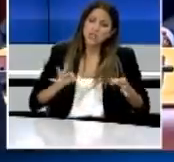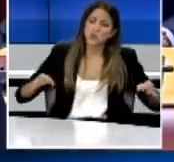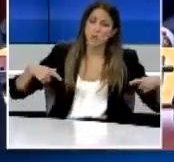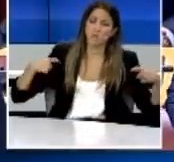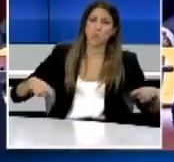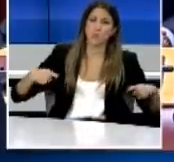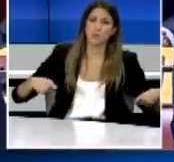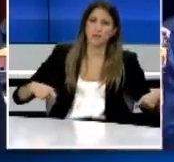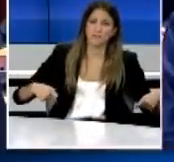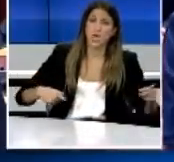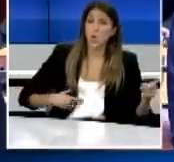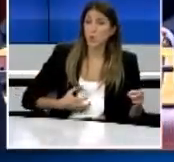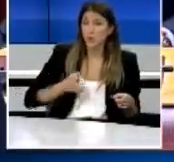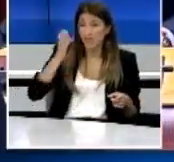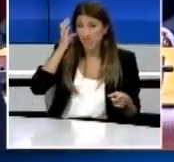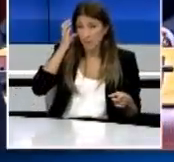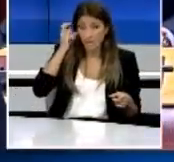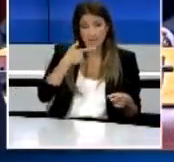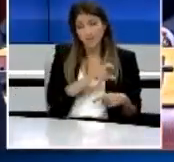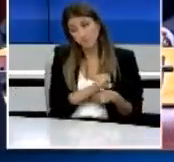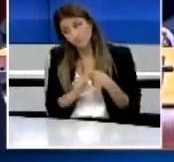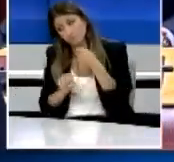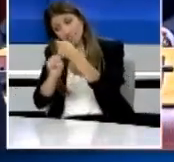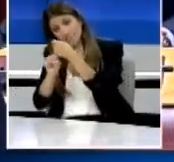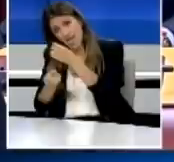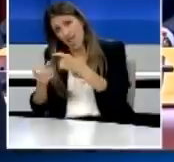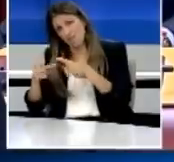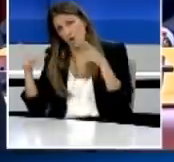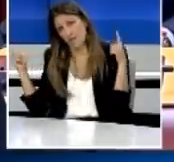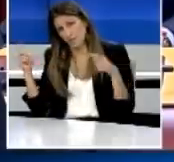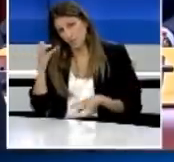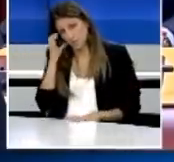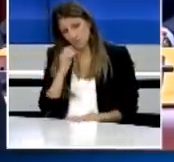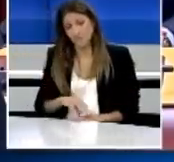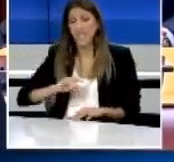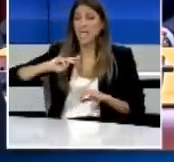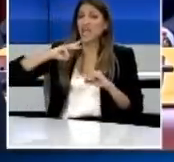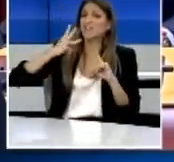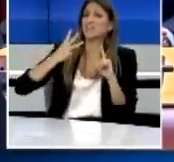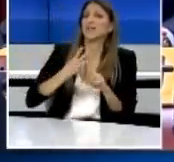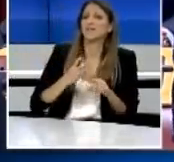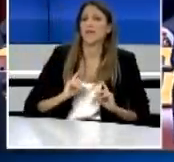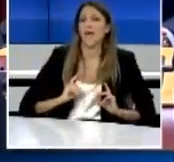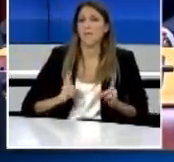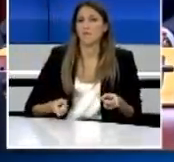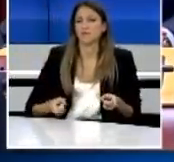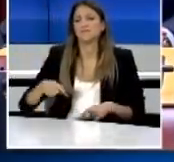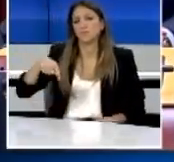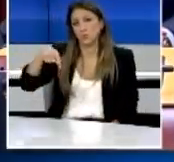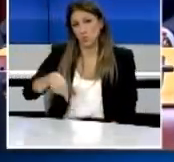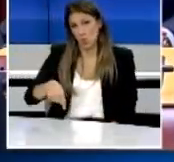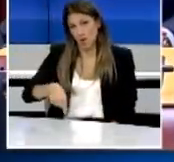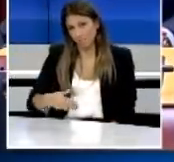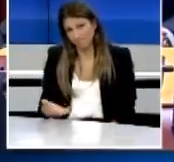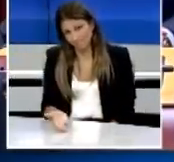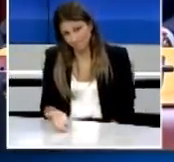τη δεξιά και μάλιστα τότε την ακραία λαϊκιστική εκδοχή της δεξιάς. Και η τρίτη στρατηγική επιλογή, κυρία Γερματά, είναι τώρα.